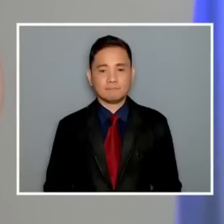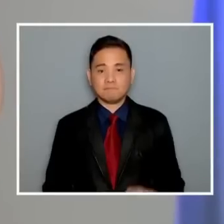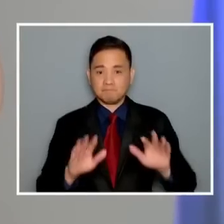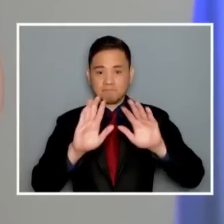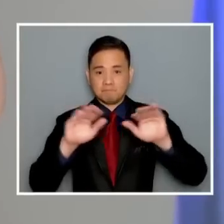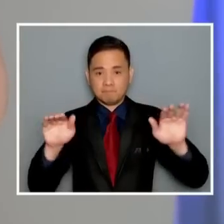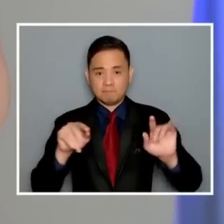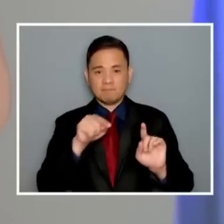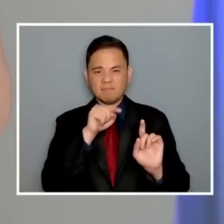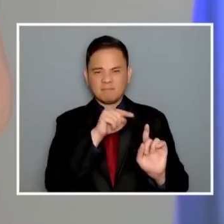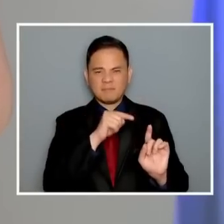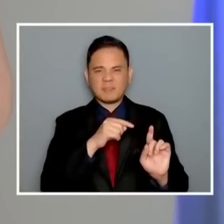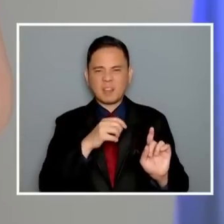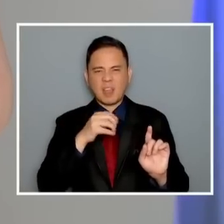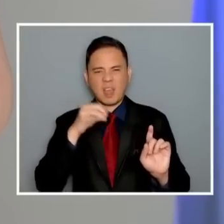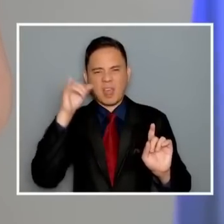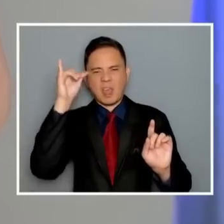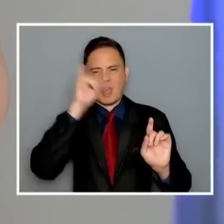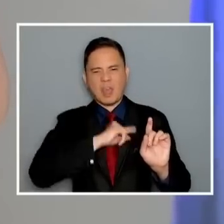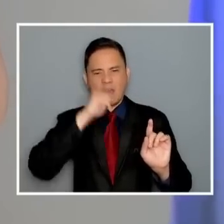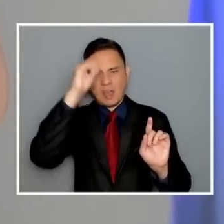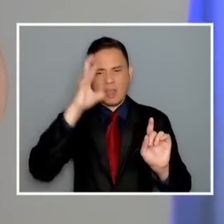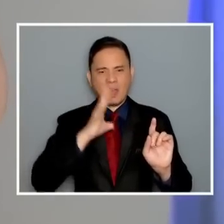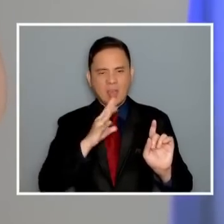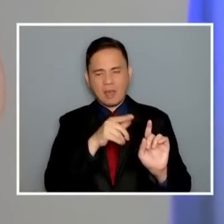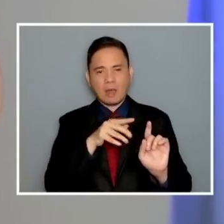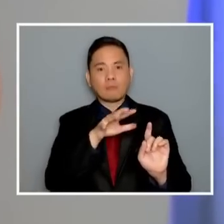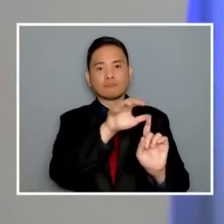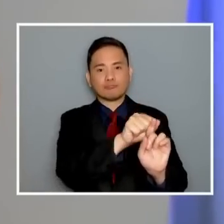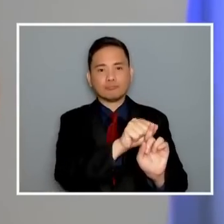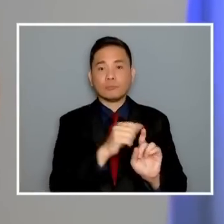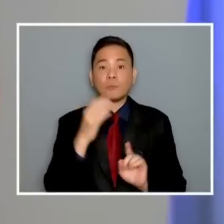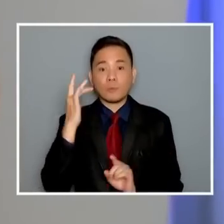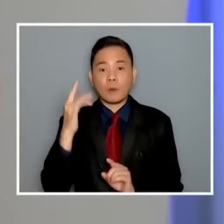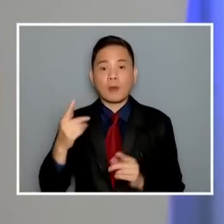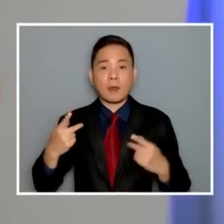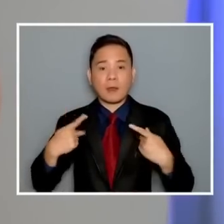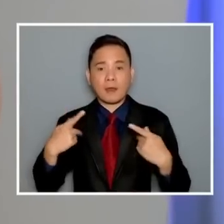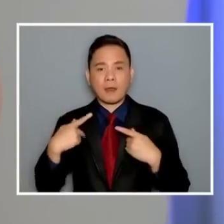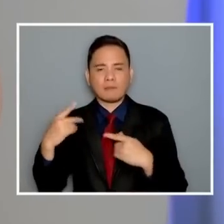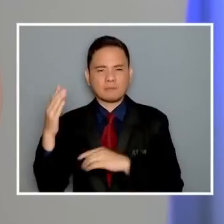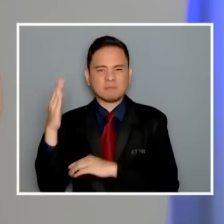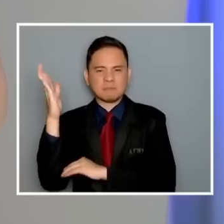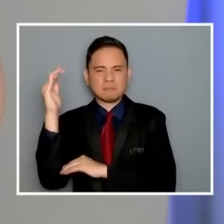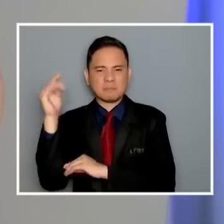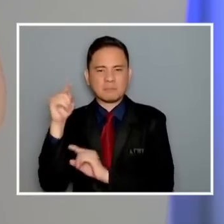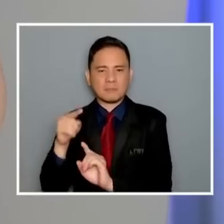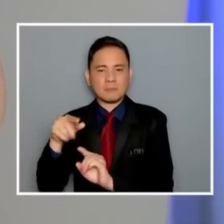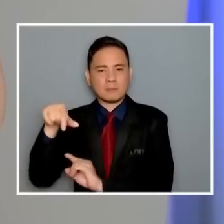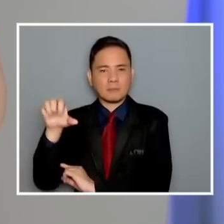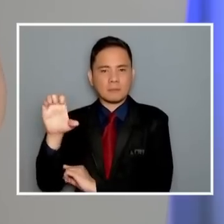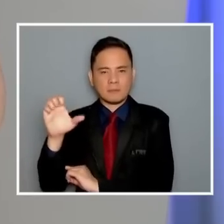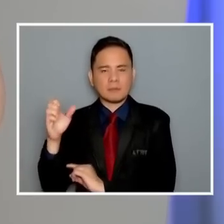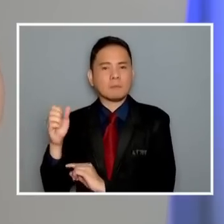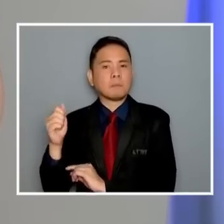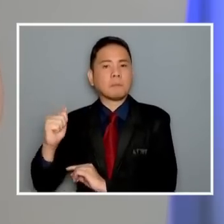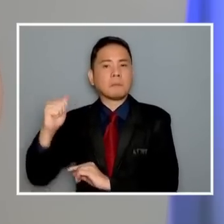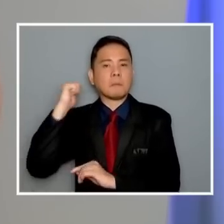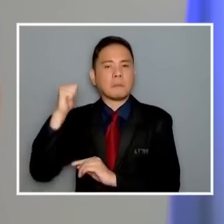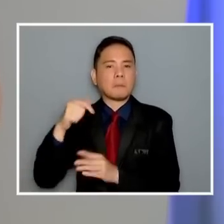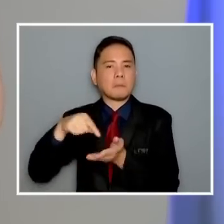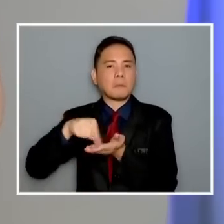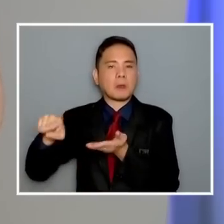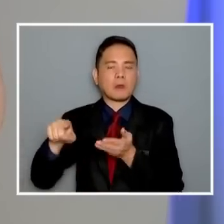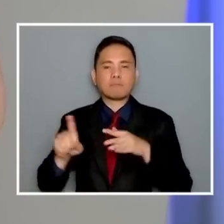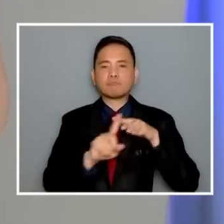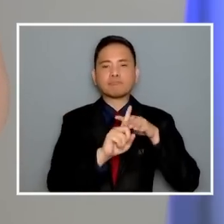ang isang lasing na lalaki na tinakasan umano ang bayarin sa isang bar sa Quezon City. Nakipaghabulan pa ang